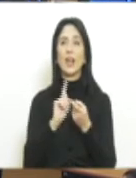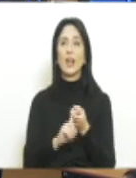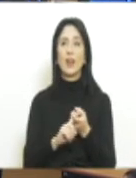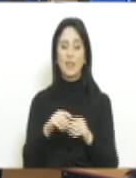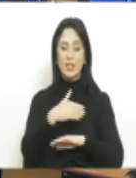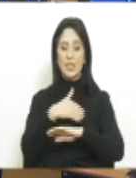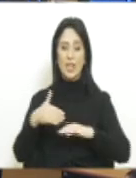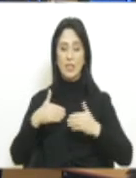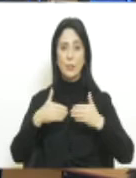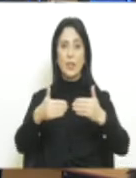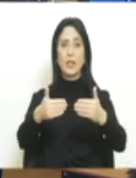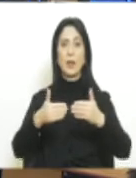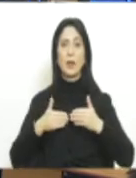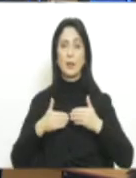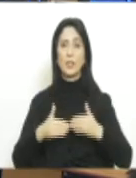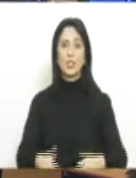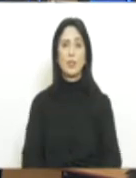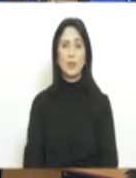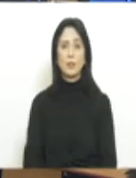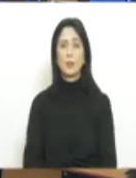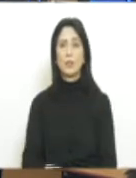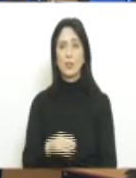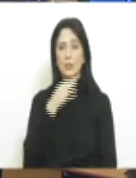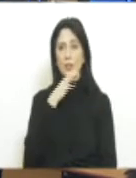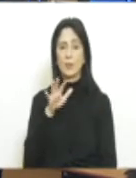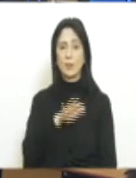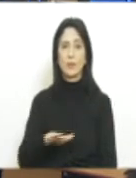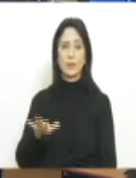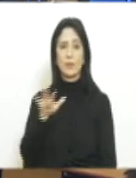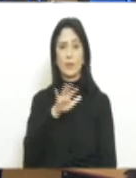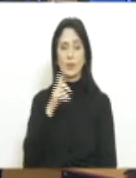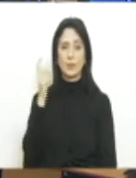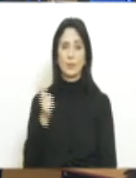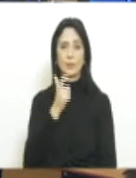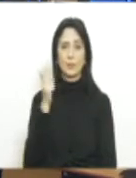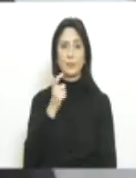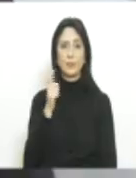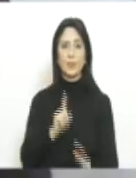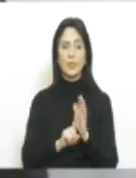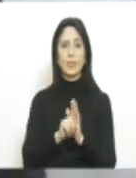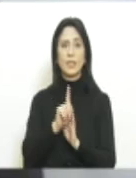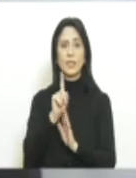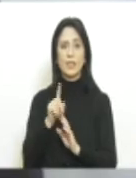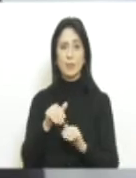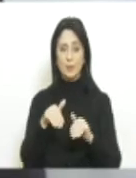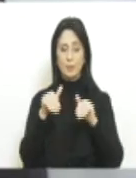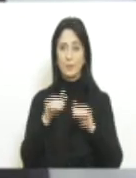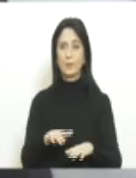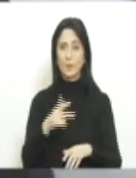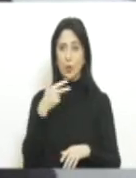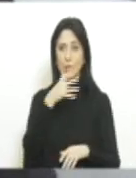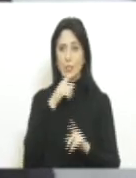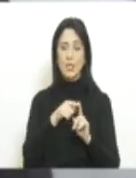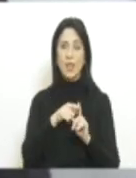საზღვრების დელიმიტაციას. მოგეხსენებათ, ნებისმიერი ქვეყნის სუვერენიტეტი იწყება დადგენილი საზღვრიდან და ჩვენ 30